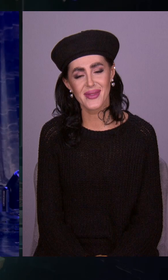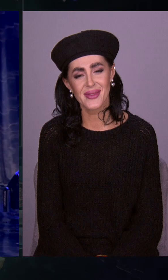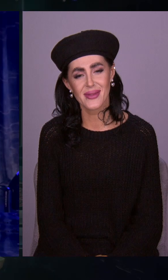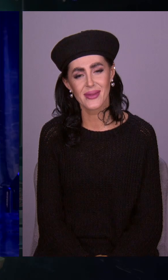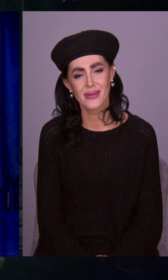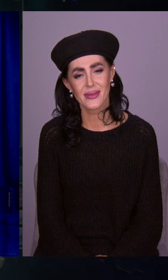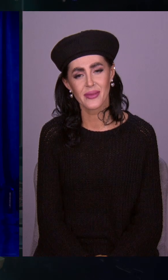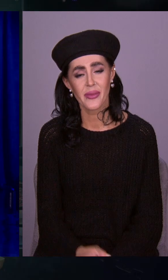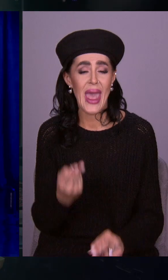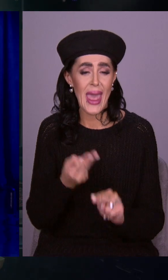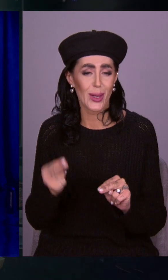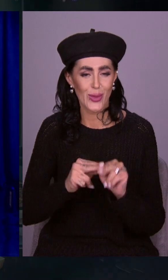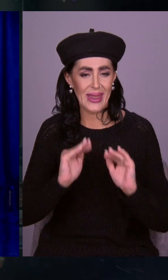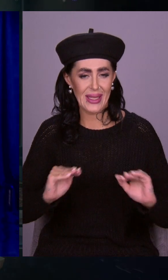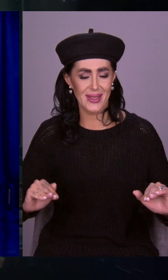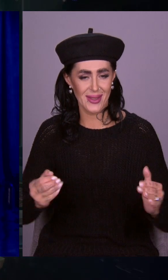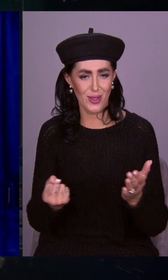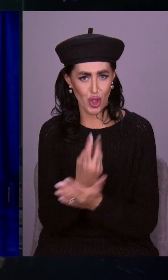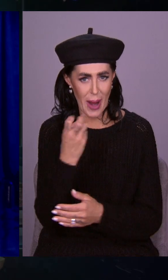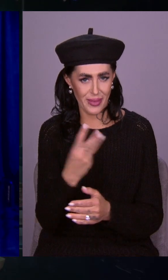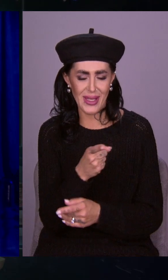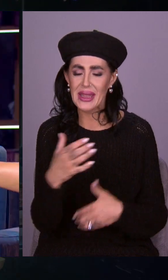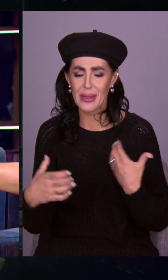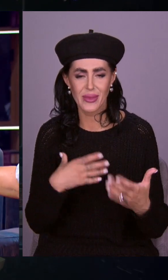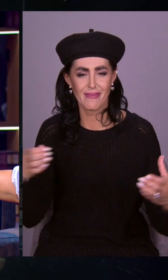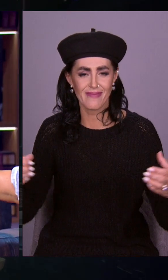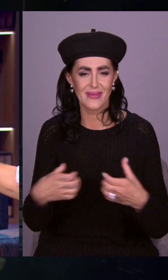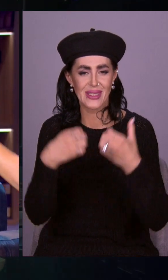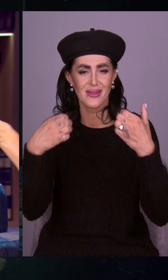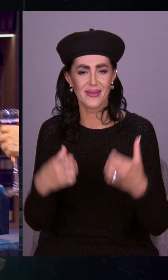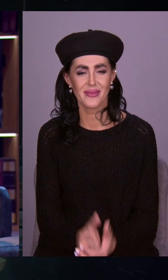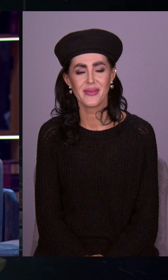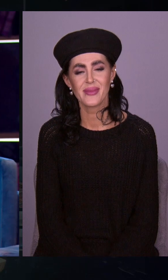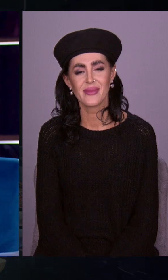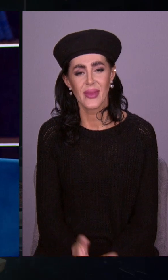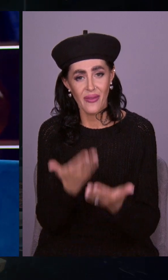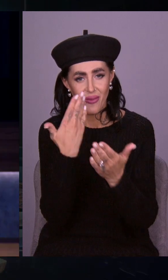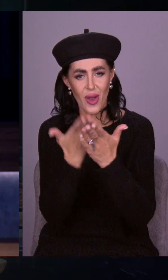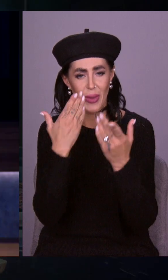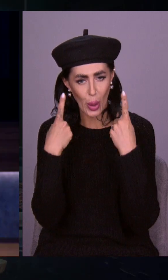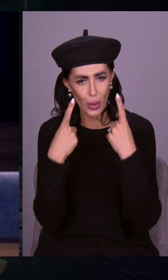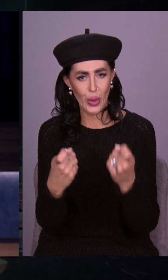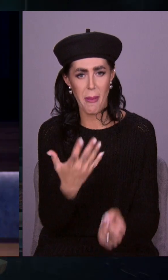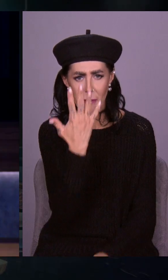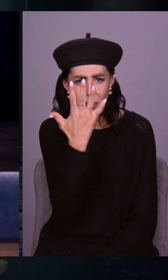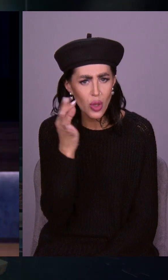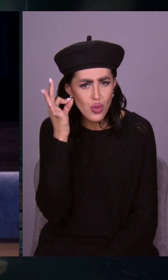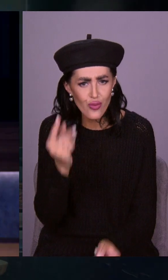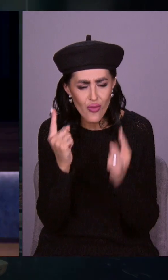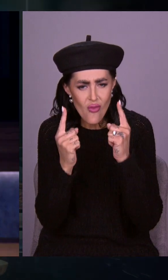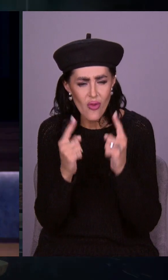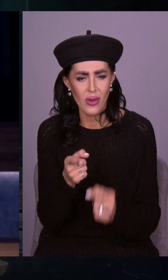Це дитяче шампанське. Давай. Давай. Слухай, ну, круто. 5 років. 5 років – це